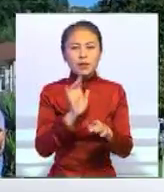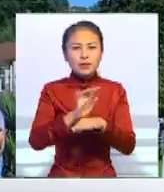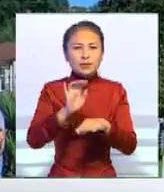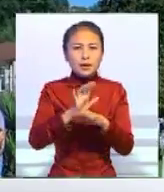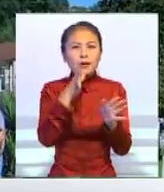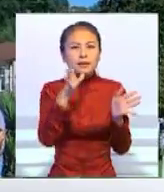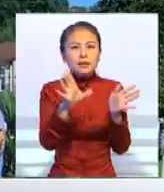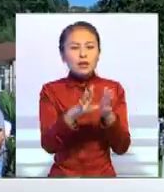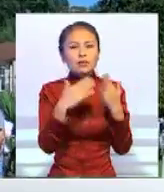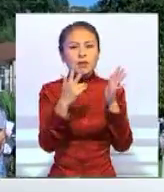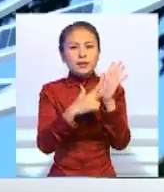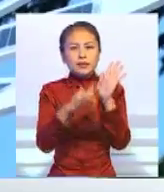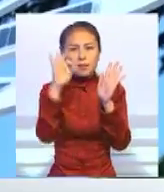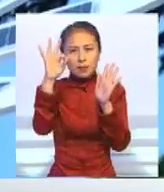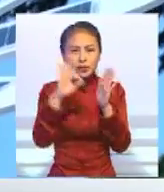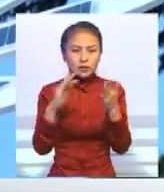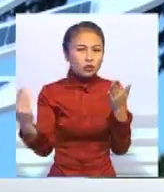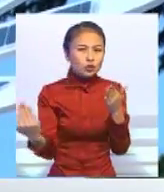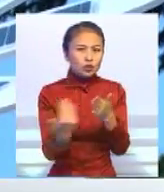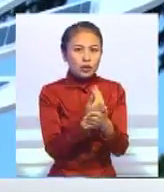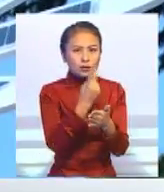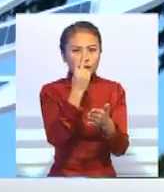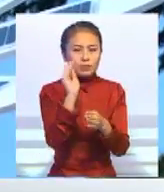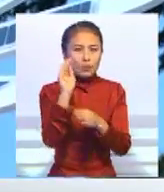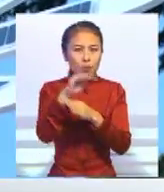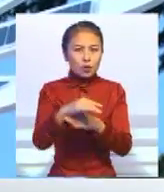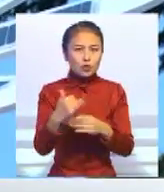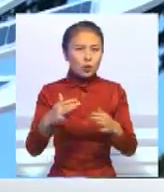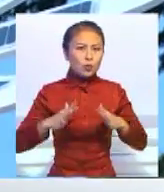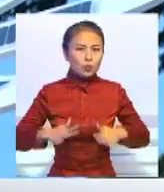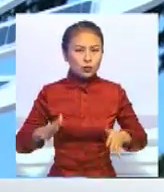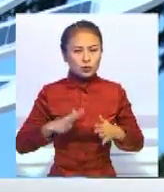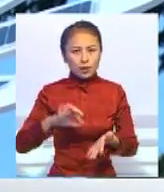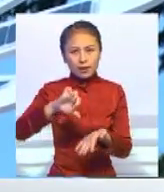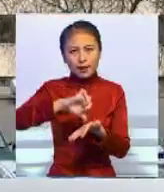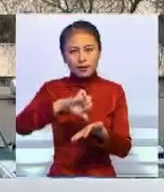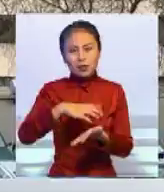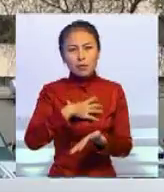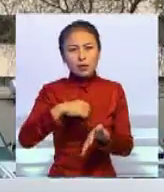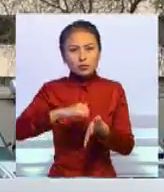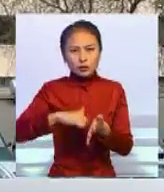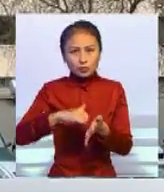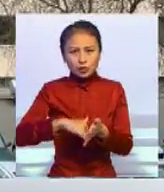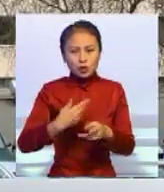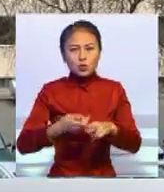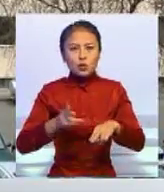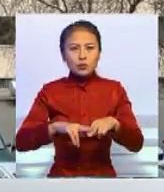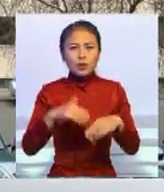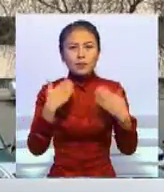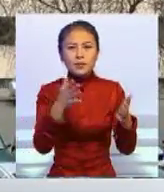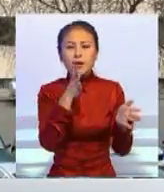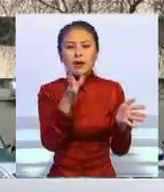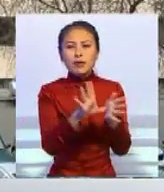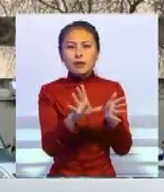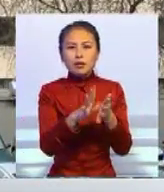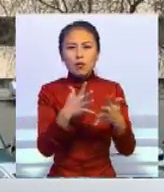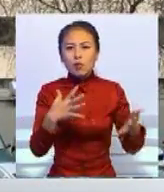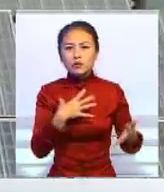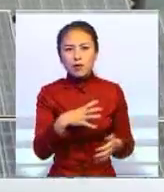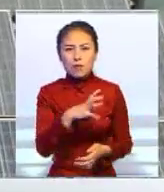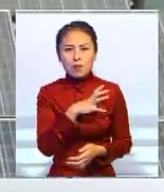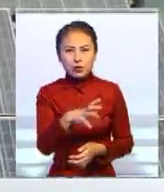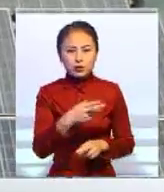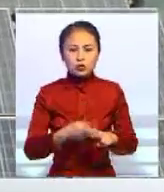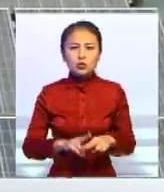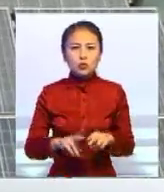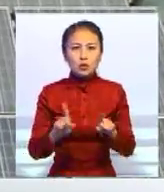энергияның 80% жаңғыртылатын көздерге келіп түседі. Грузияның көрмеге қатысуының басты себебі де осы. Энергияның транзиттік әлеуетінің